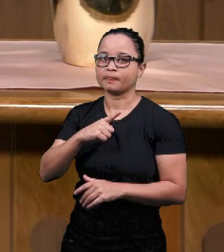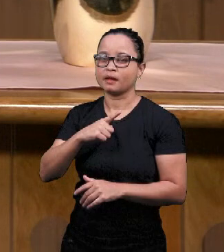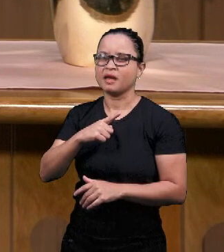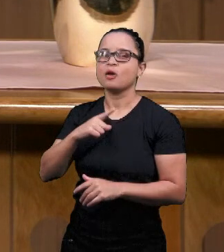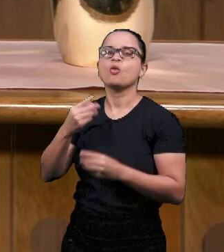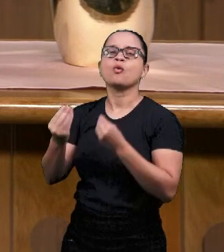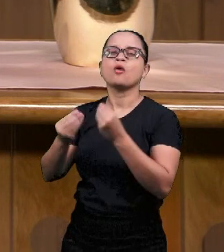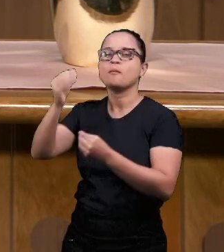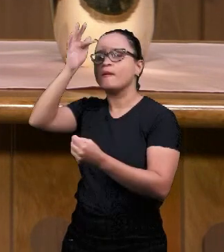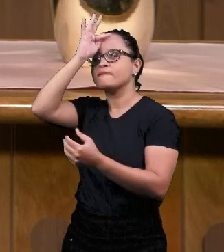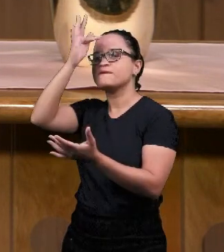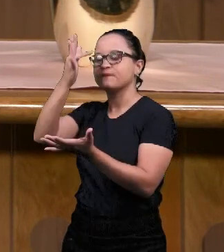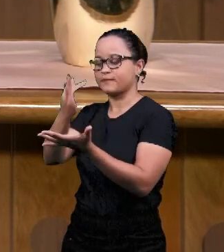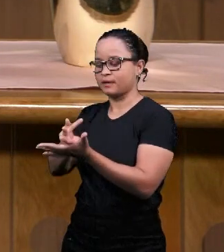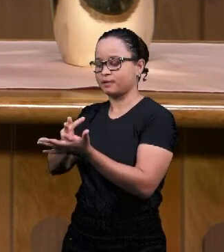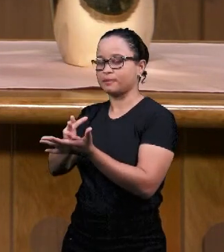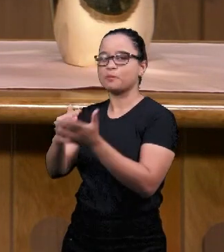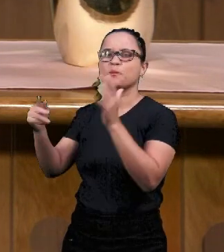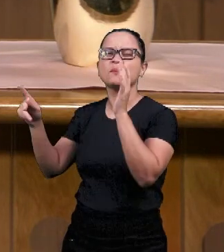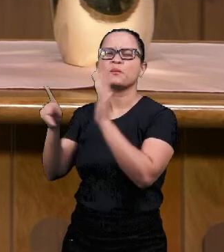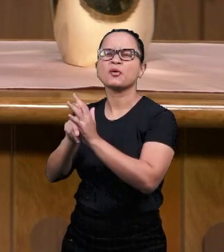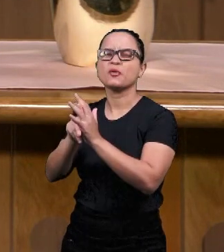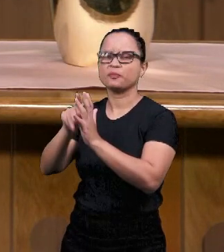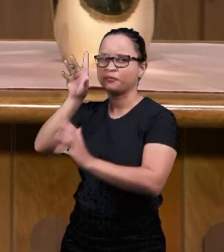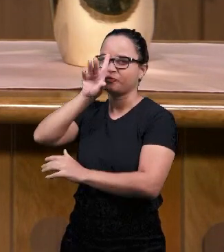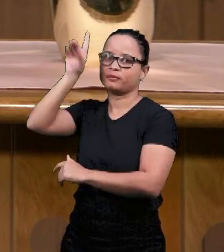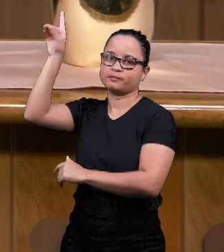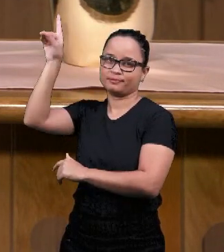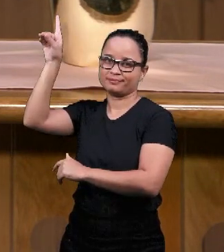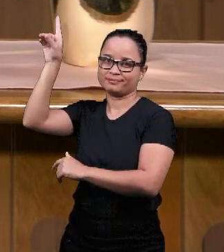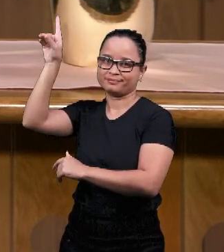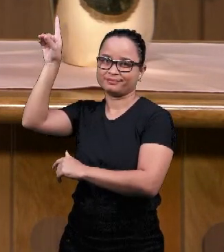вас, это дар Божий. Мы никогда бы не смогли